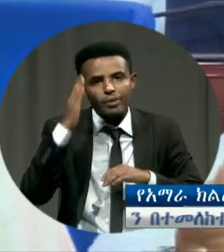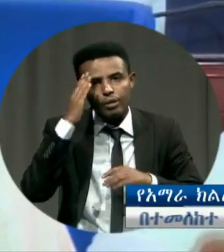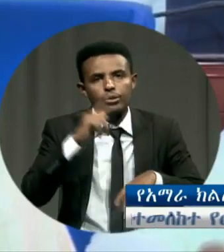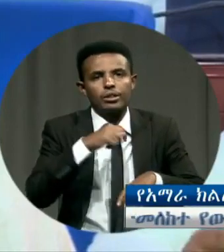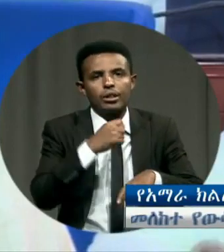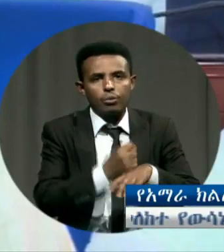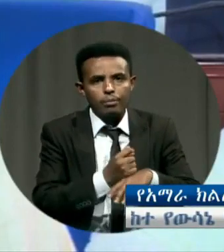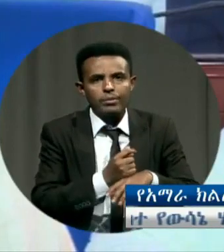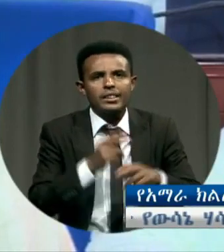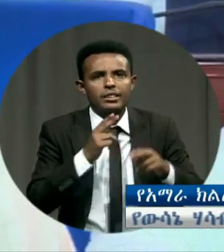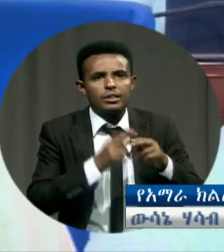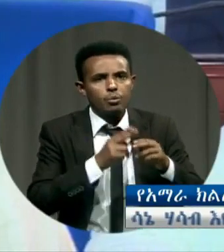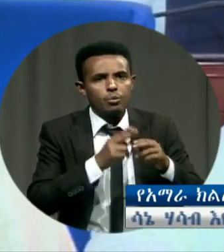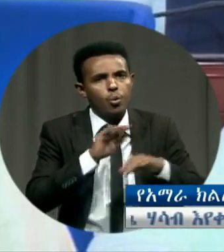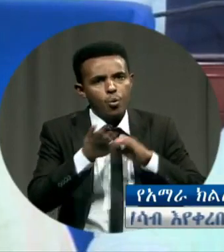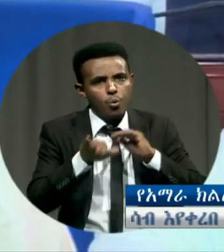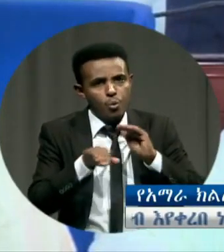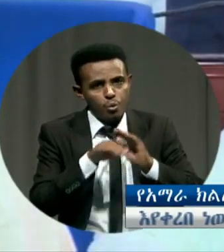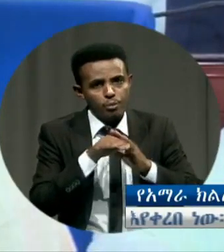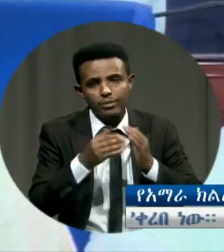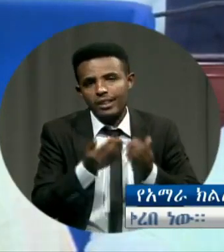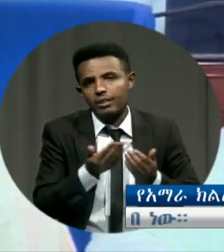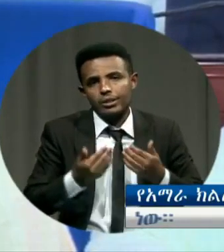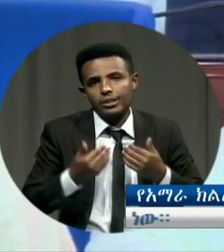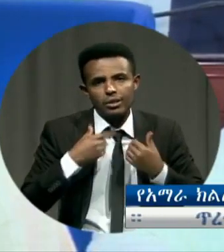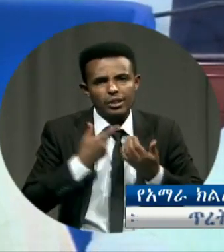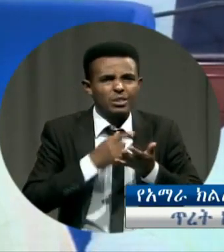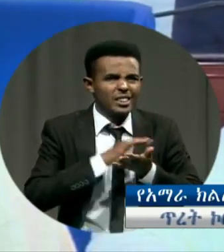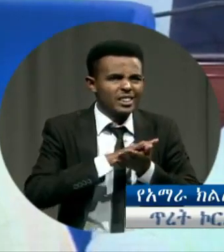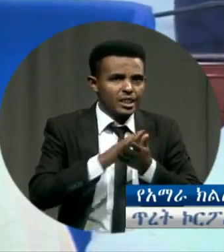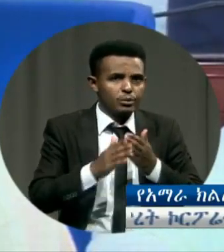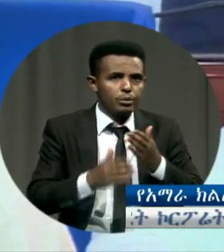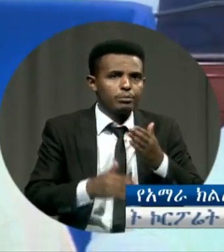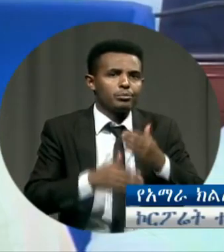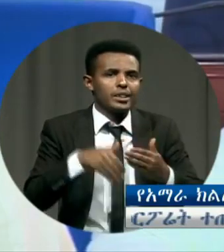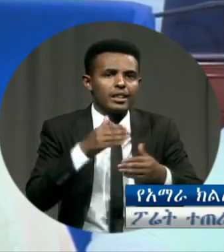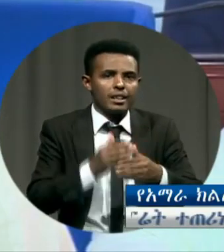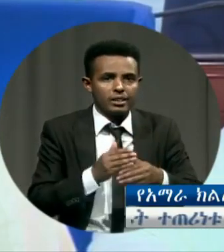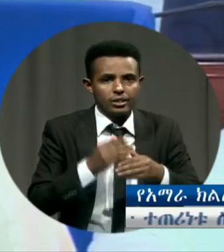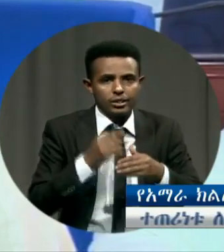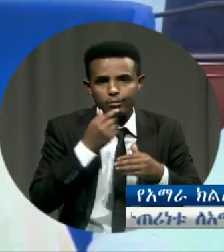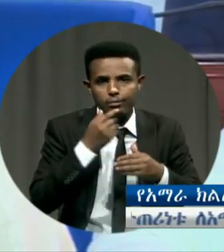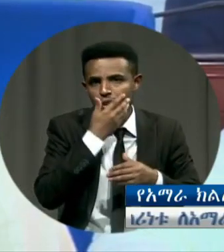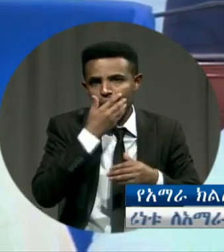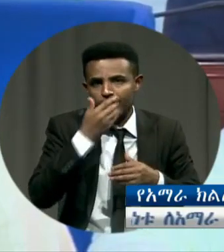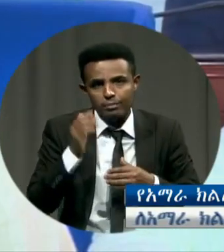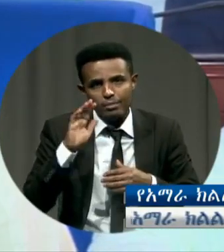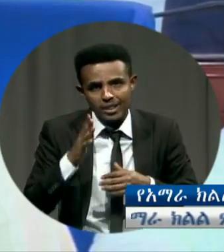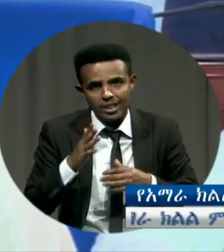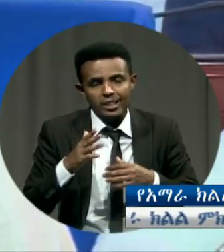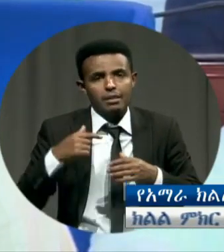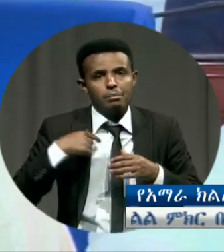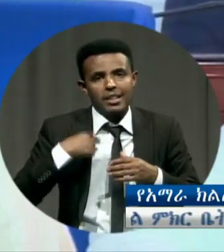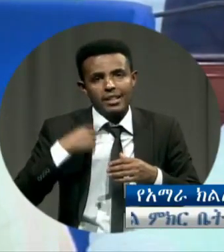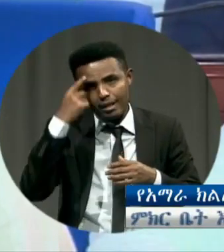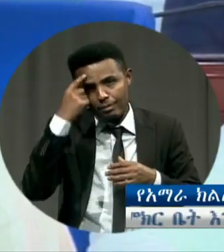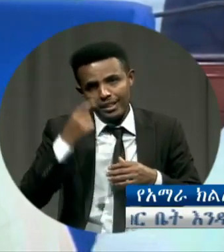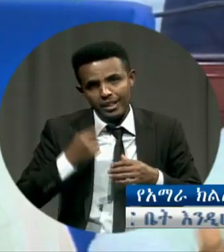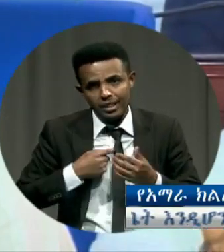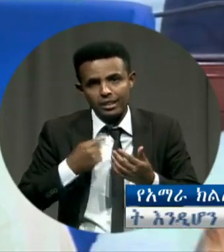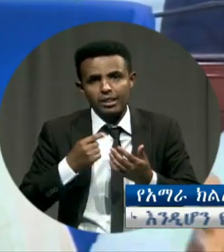ስያሜው ምናምኑ ሌሎች የሚነሱ ሁሉ አሉ፣ ይሄ ሁሉ ጠርቶ ቢደራጅ ነው የሚሻል የሚመስለኝ። በእኔ እምነት ይሄ